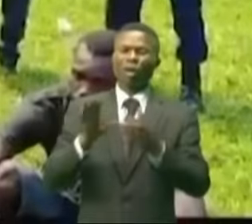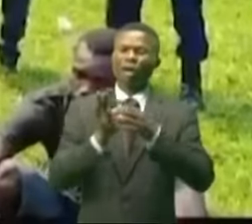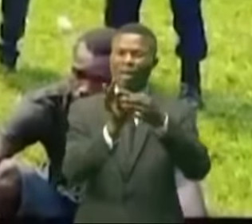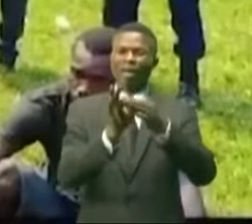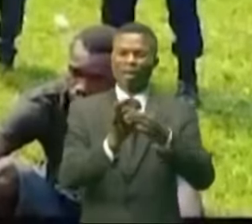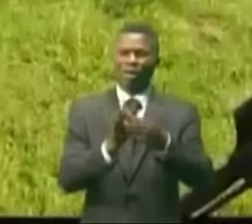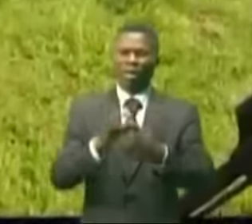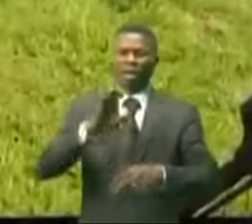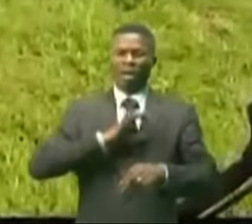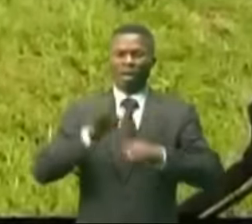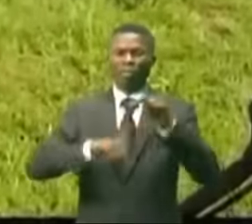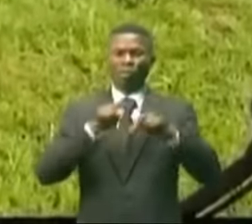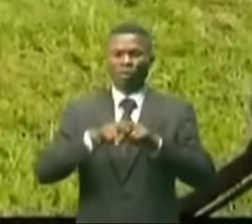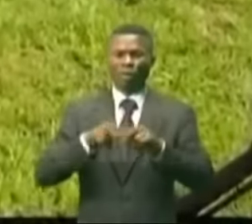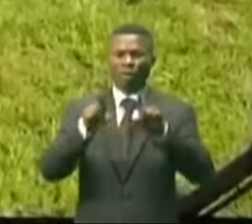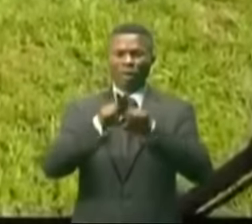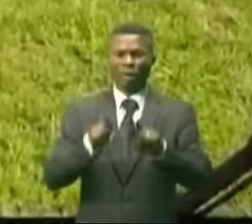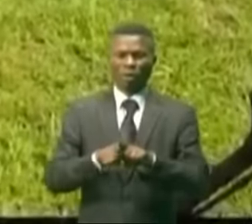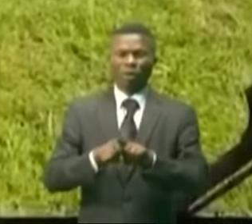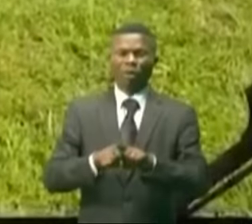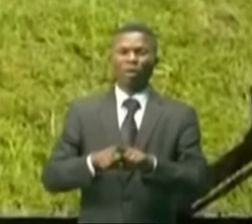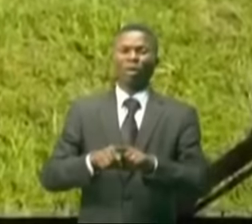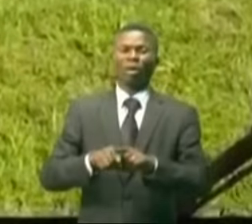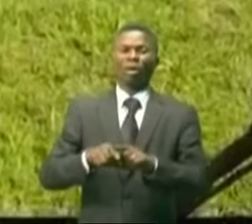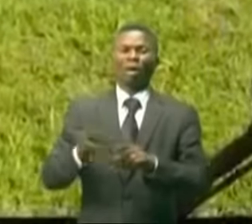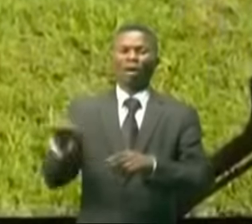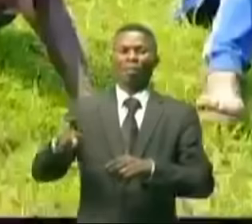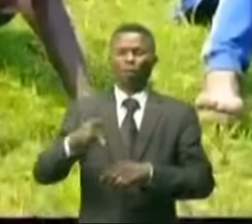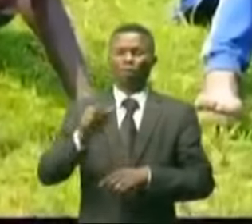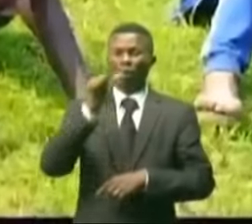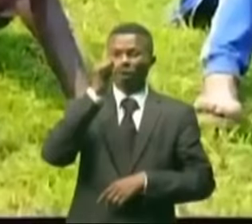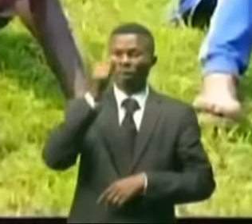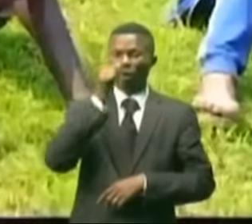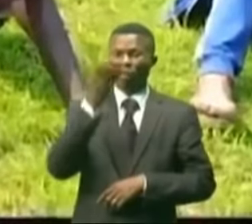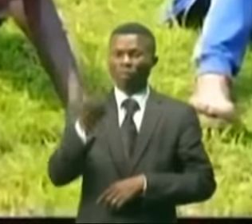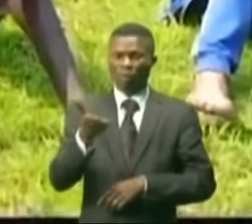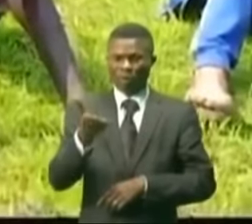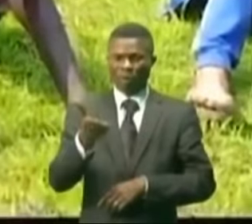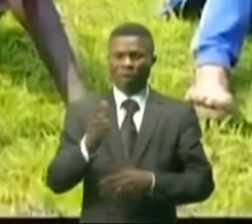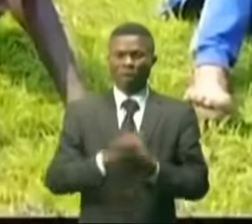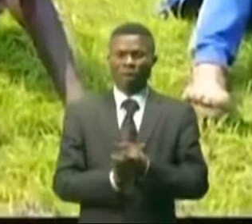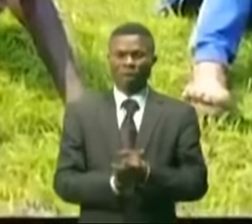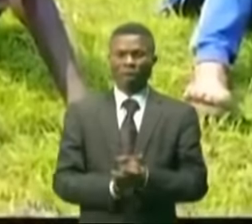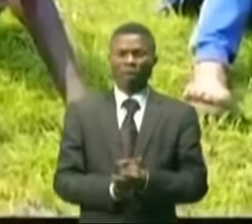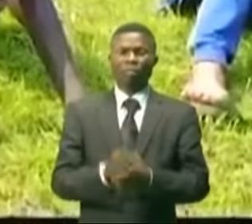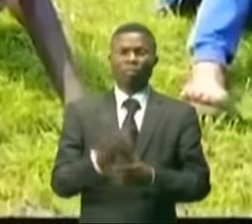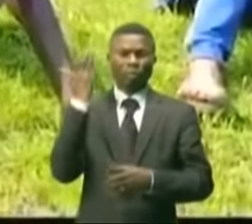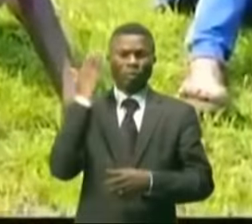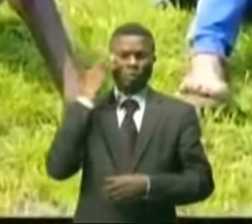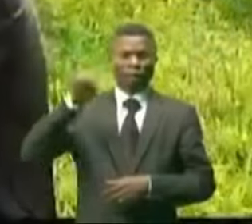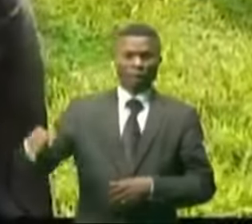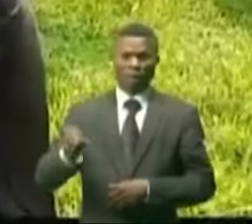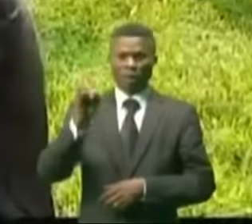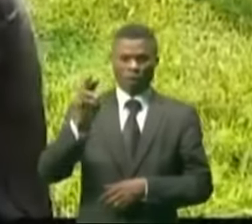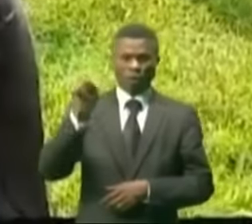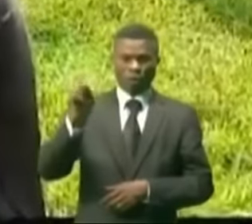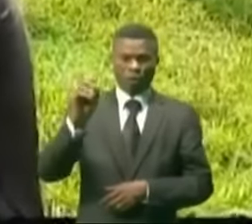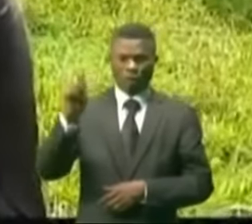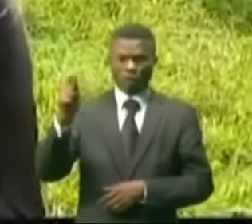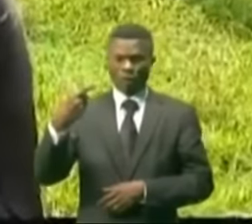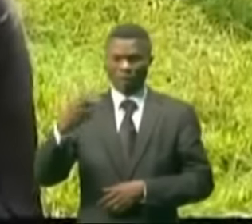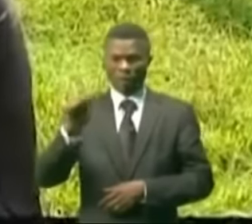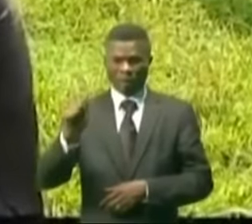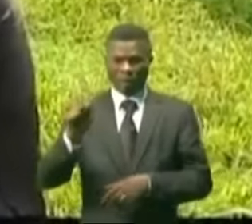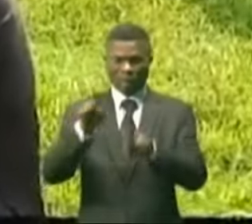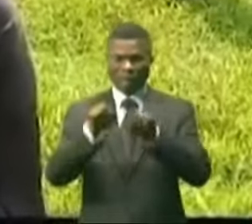entre la police du Kwilu et celle de la province d'Imaïndombe. Ces malfrats, dont Iyebo Jonathan alias Balader et Aristote